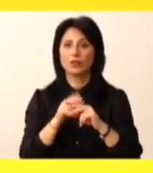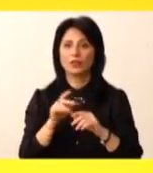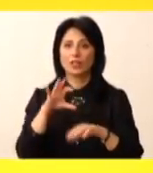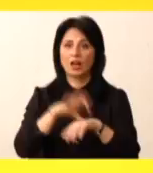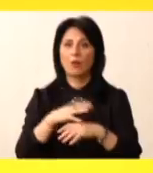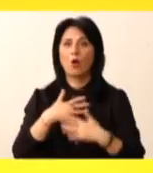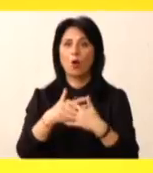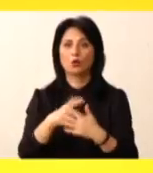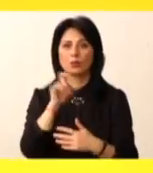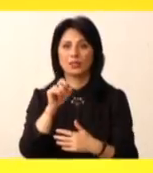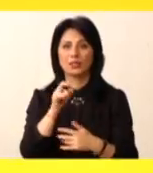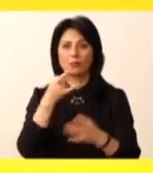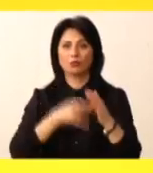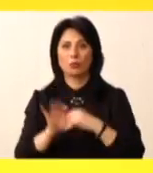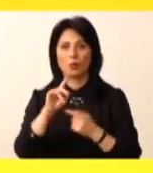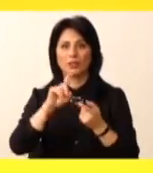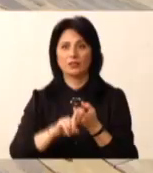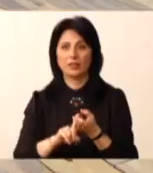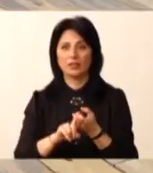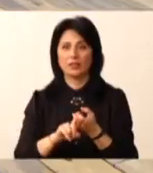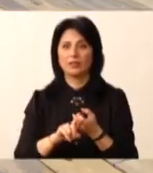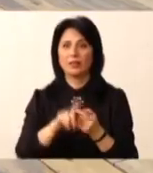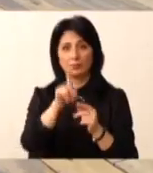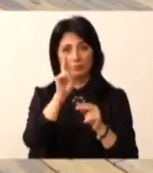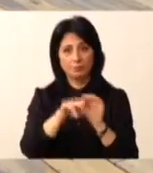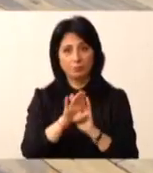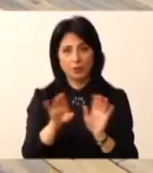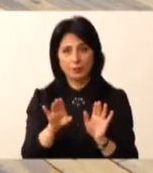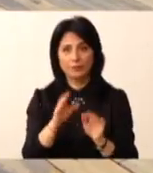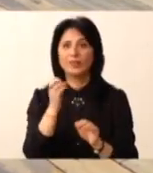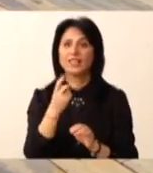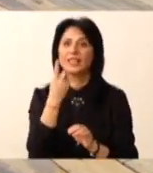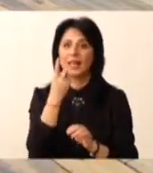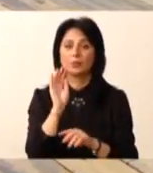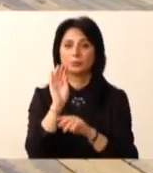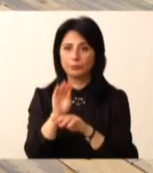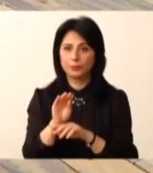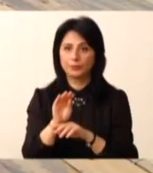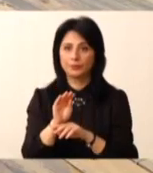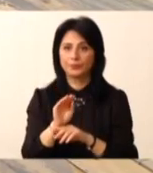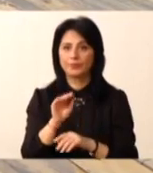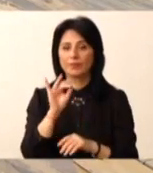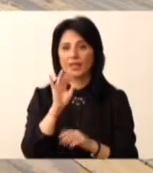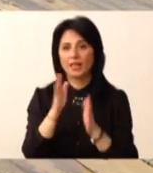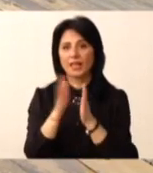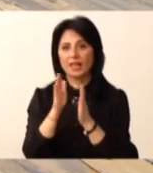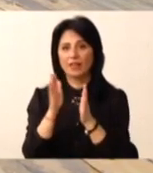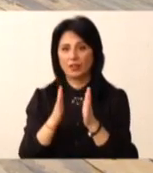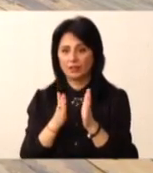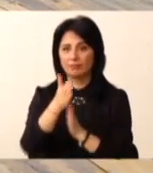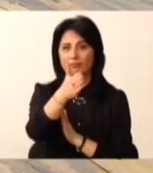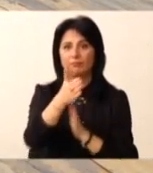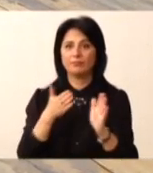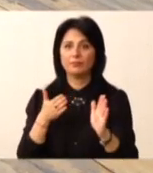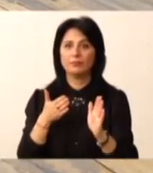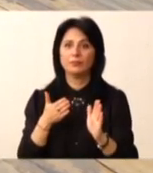გარემოება ორსულობასა და მშობიარობასთან დაკავშირებით. თეა, დაასრულე შენი ბლოგი. კიდე ვარიანტი შეგვიძლია გავაკეთოთ ირიბად, ანუ დიაგონალზე წავიდეთ,